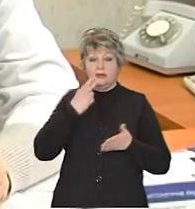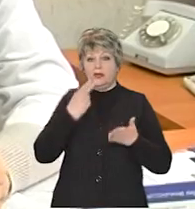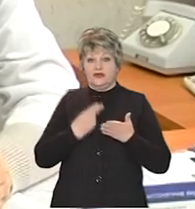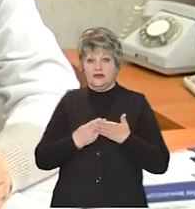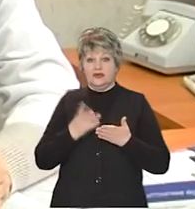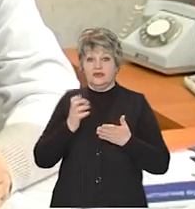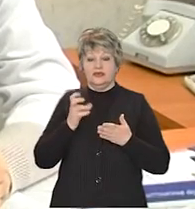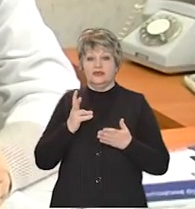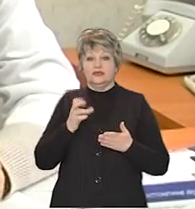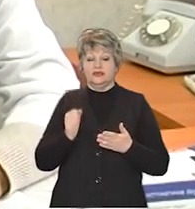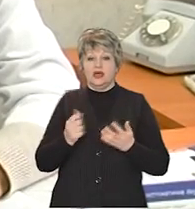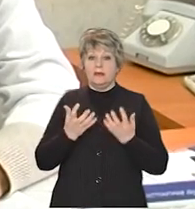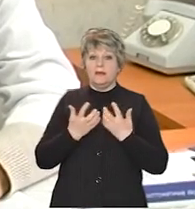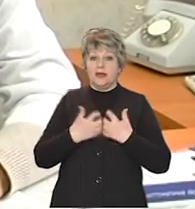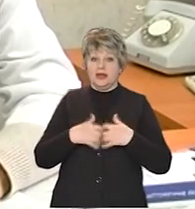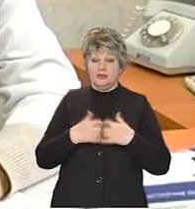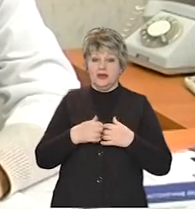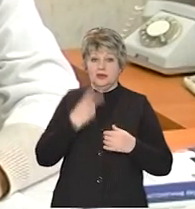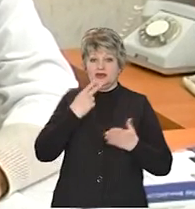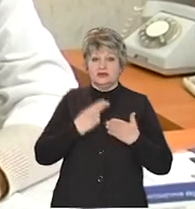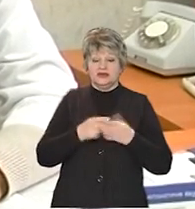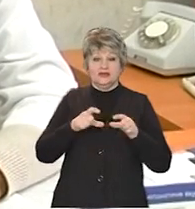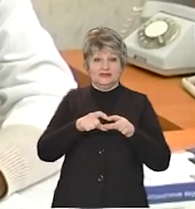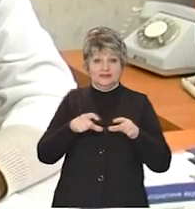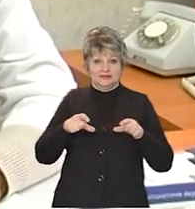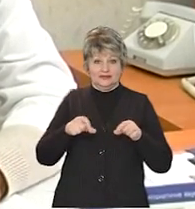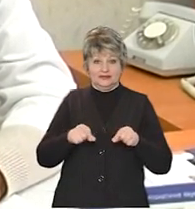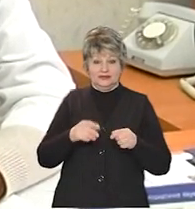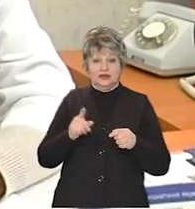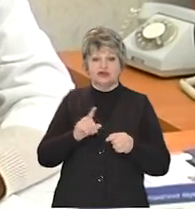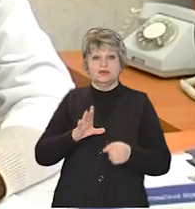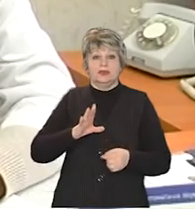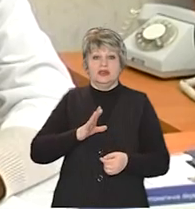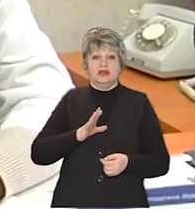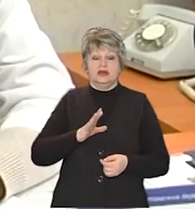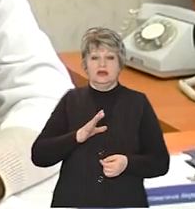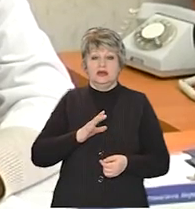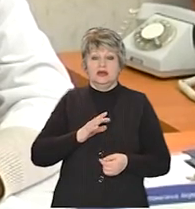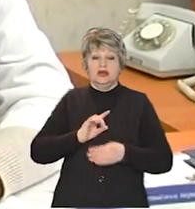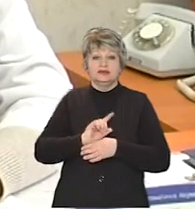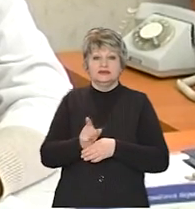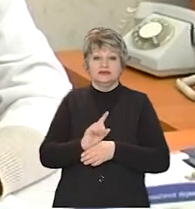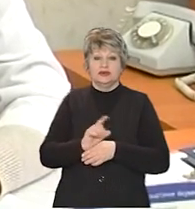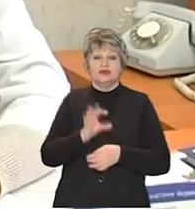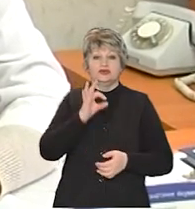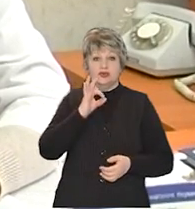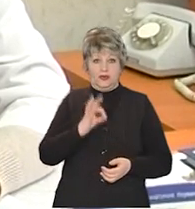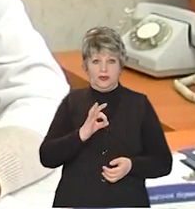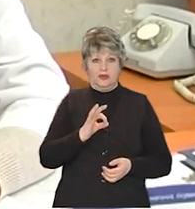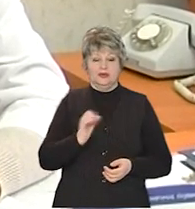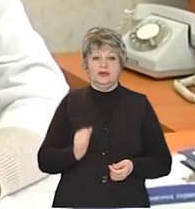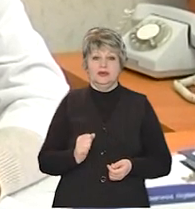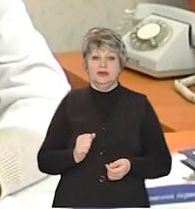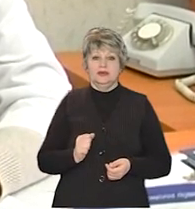на, ми вимірюємо механічним манометром, подивились на манометр, щоб стояла стрілка на нульовій